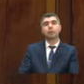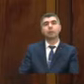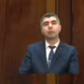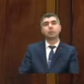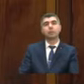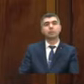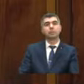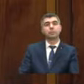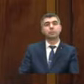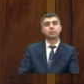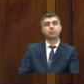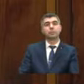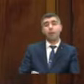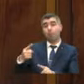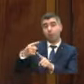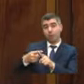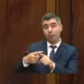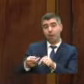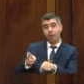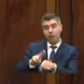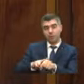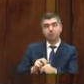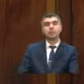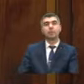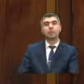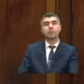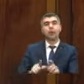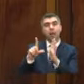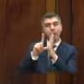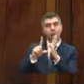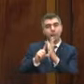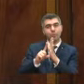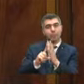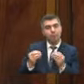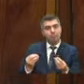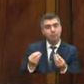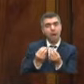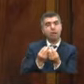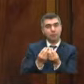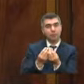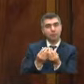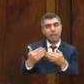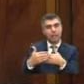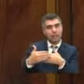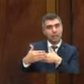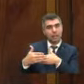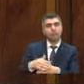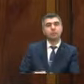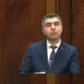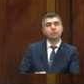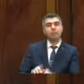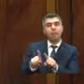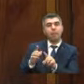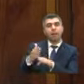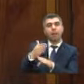المناظرة. وأيضا سنأتي بالمشروع القانون الإطار، قانون الإطار الذي سيشكل مرجع